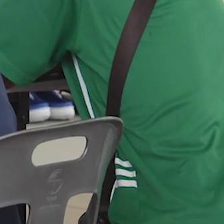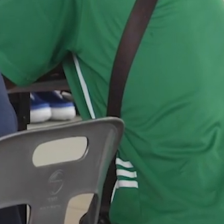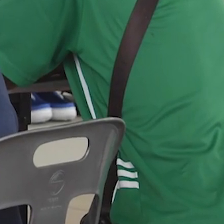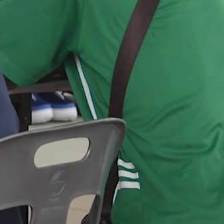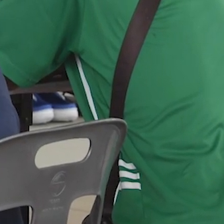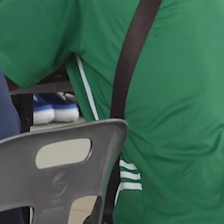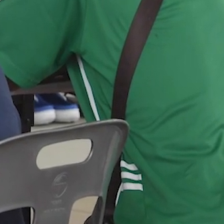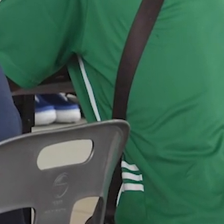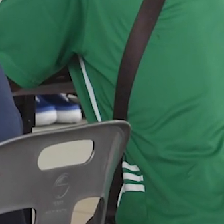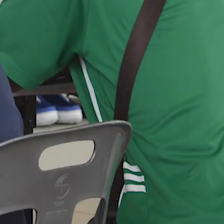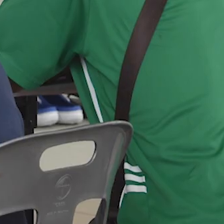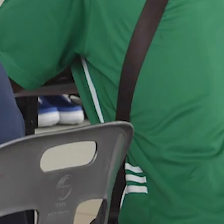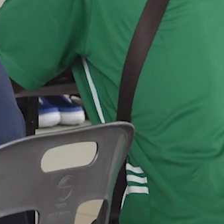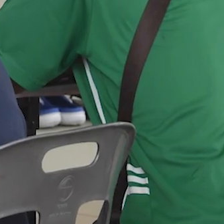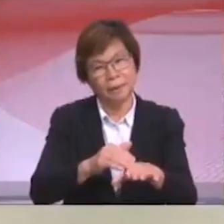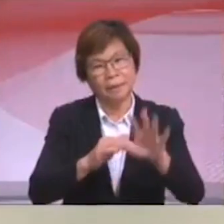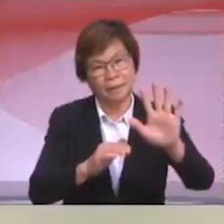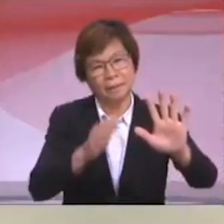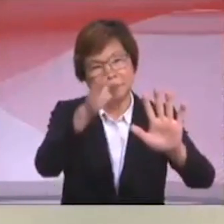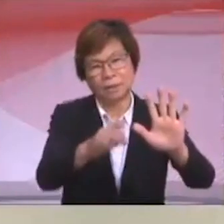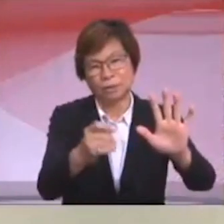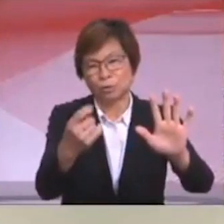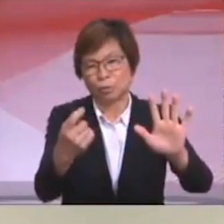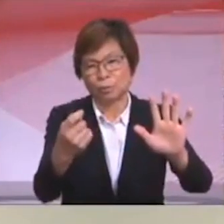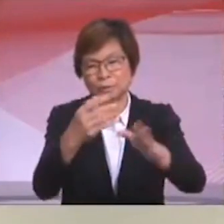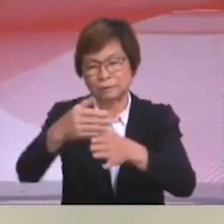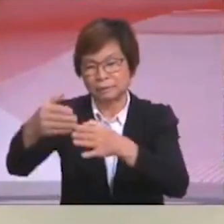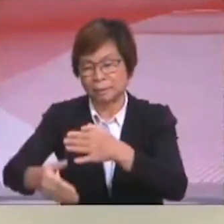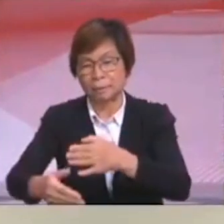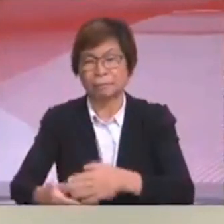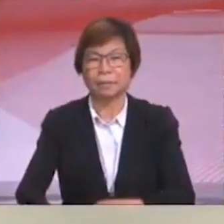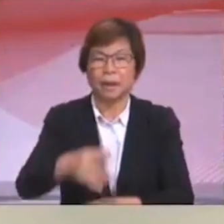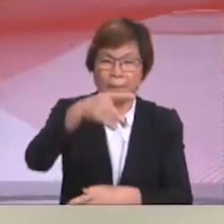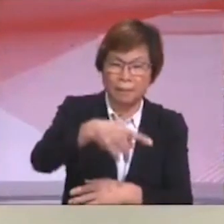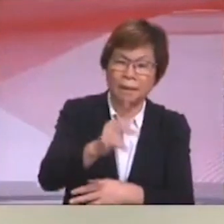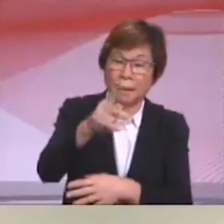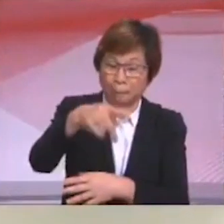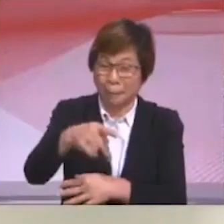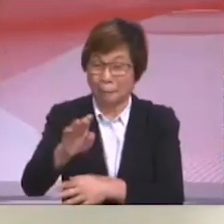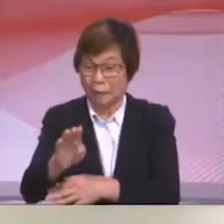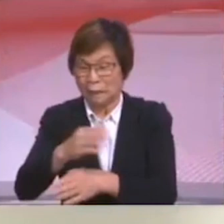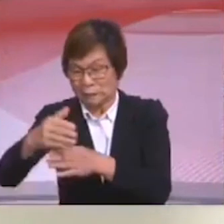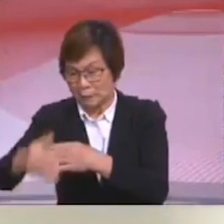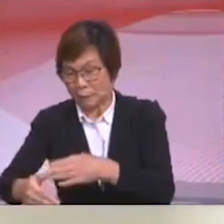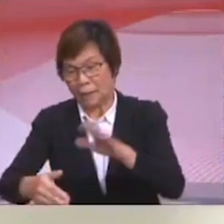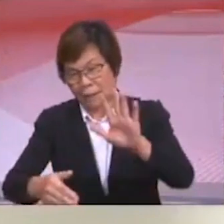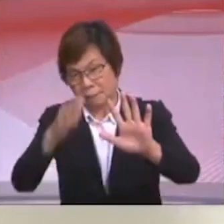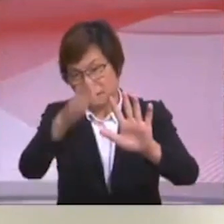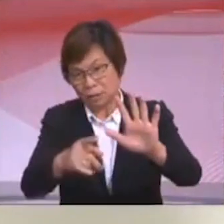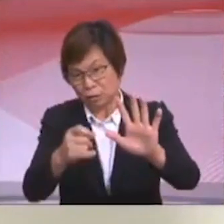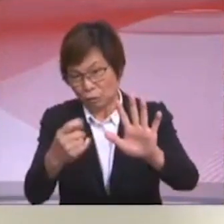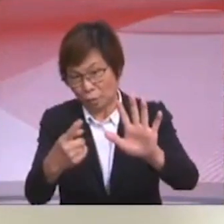tamat pada 5 November. Walaupun PKPD ini tamat pada 5